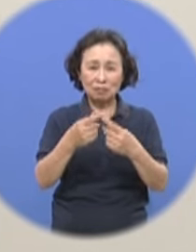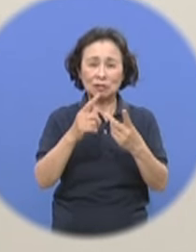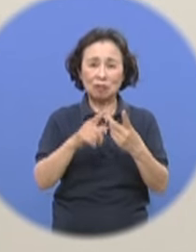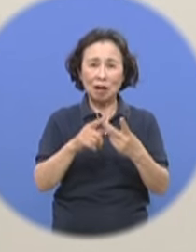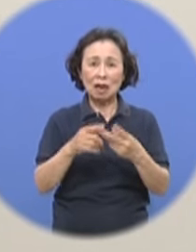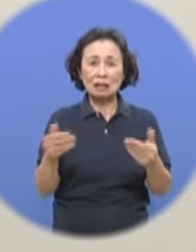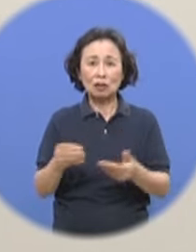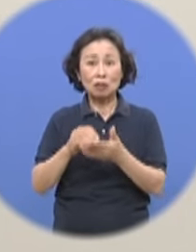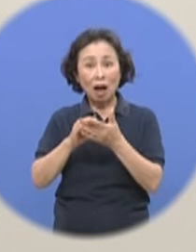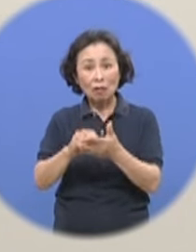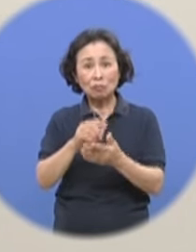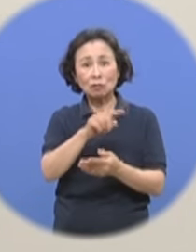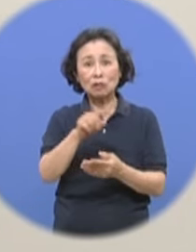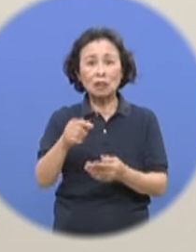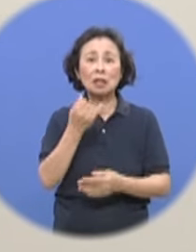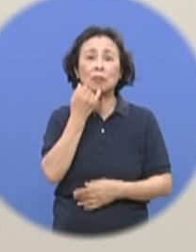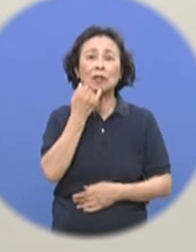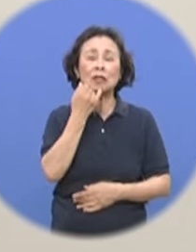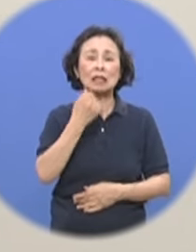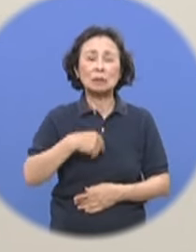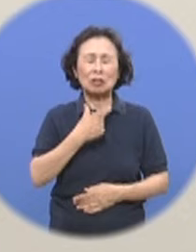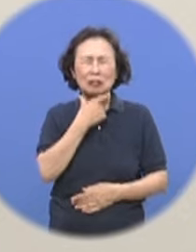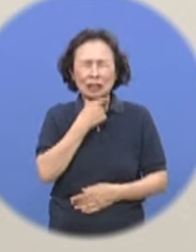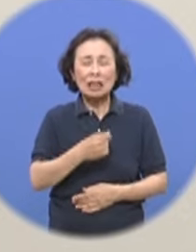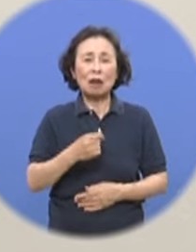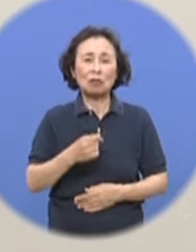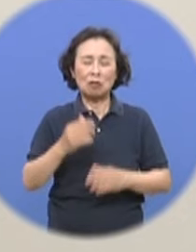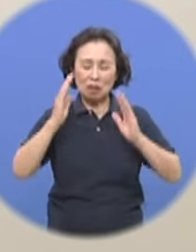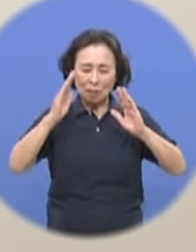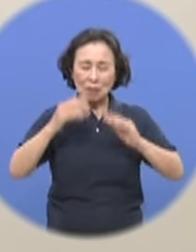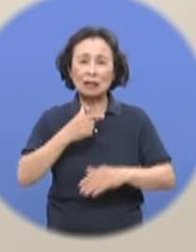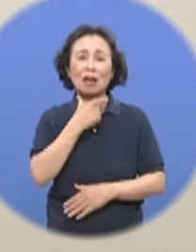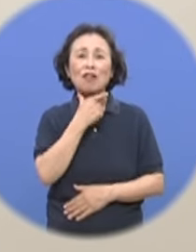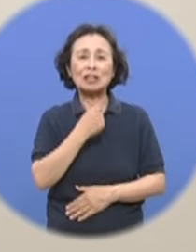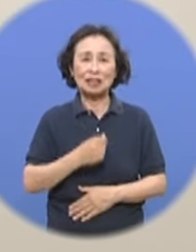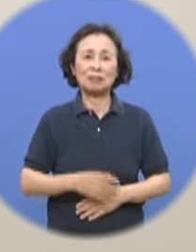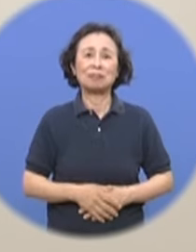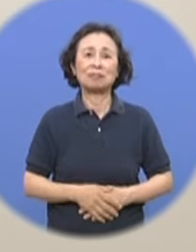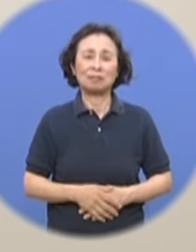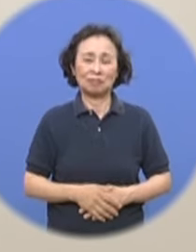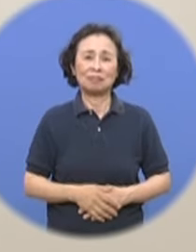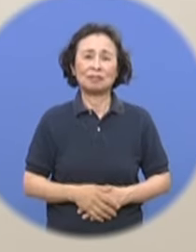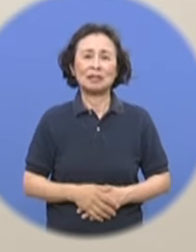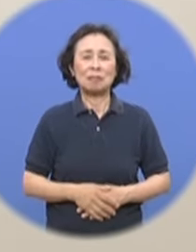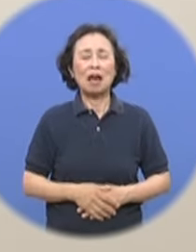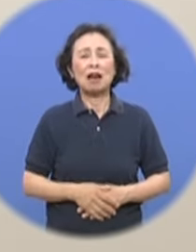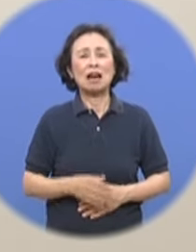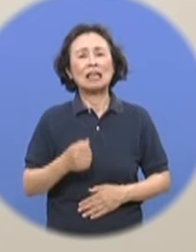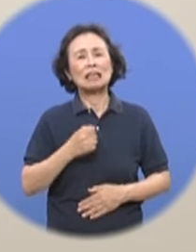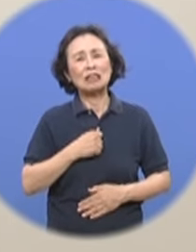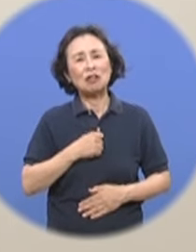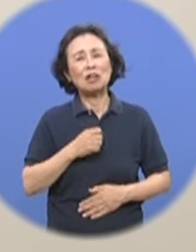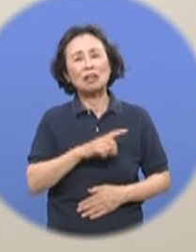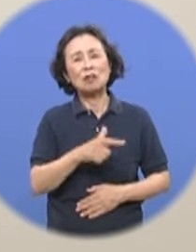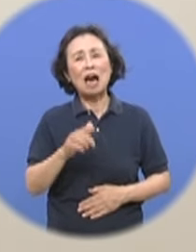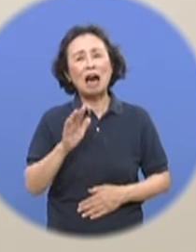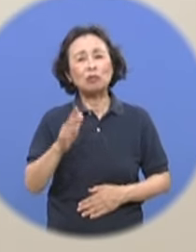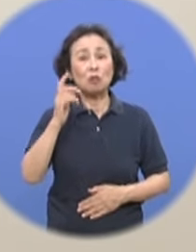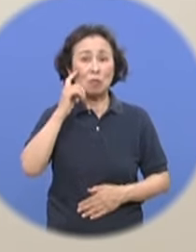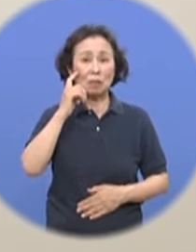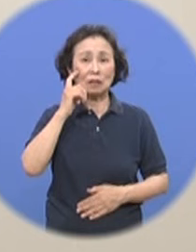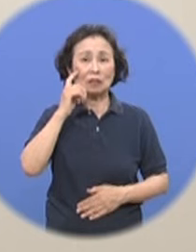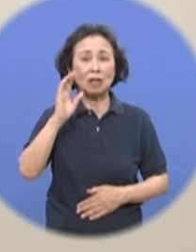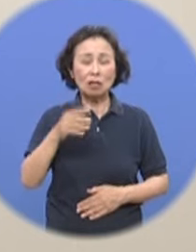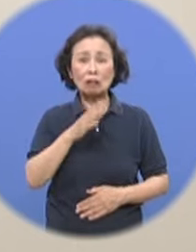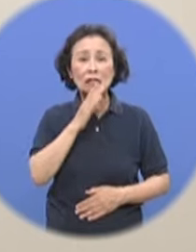きなように頑張っていってほしいです。 もちろんちょっとしんどいこともあると思うんですけど実際に